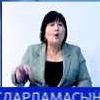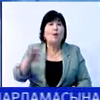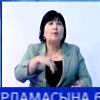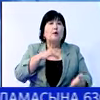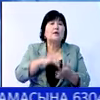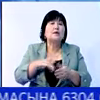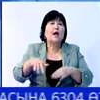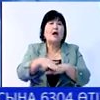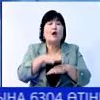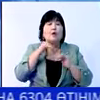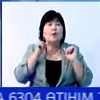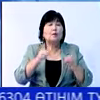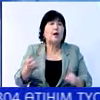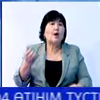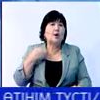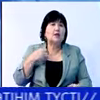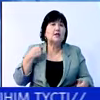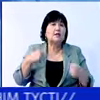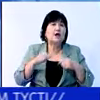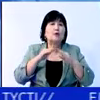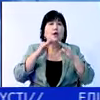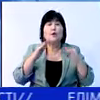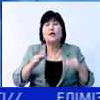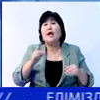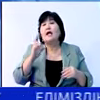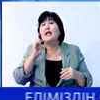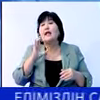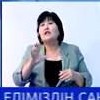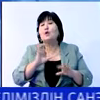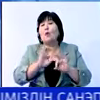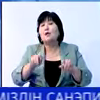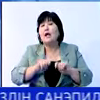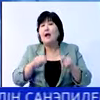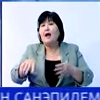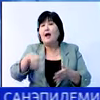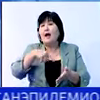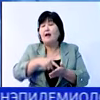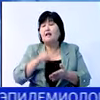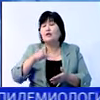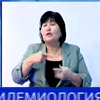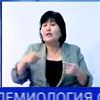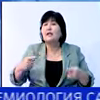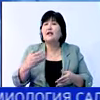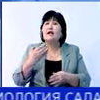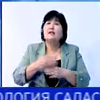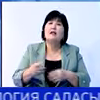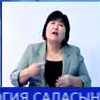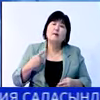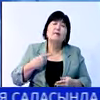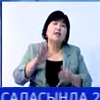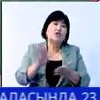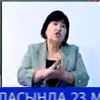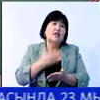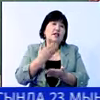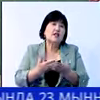орталығындағы халық көп шоғырланған Қызылорда сауда үйінен кеңес орталығы ашылды. Енді қала тұрғындары түрлі сала мамандарынан тегін кеңес ала алады.